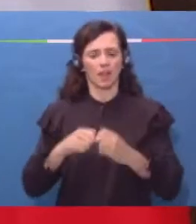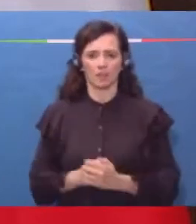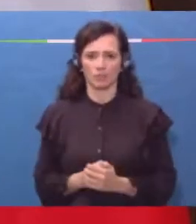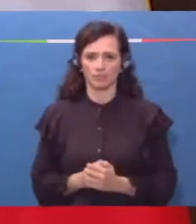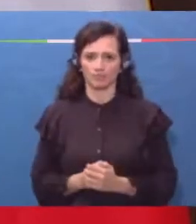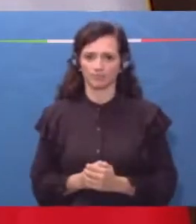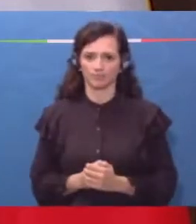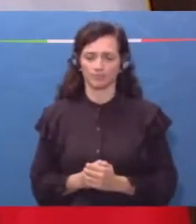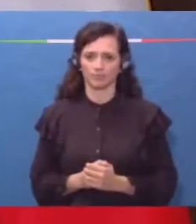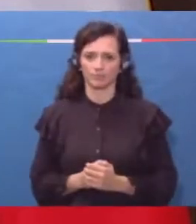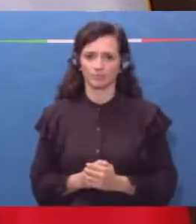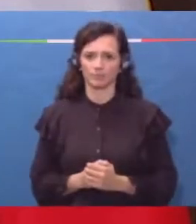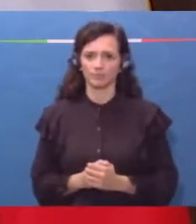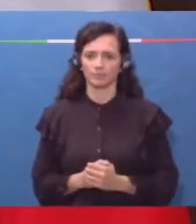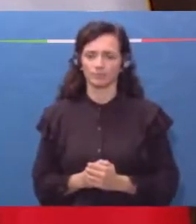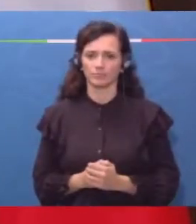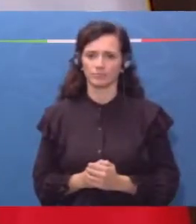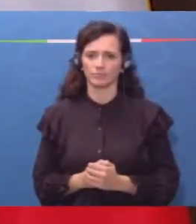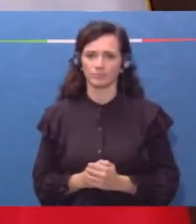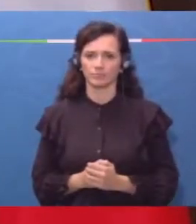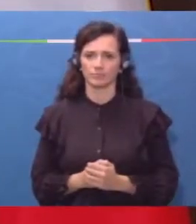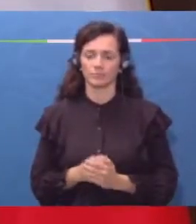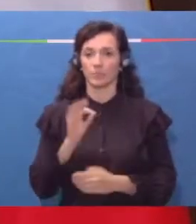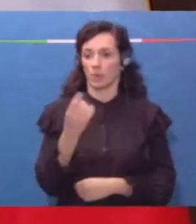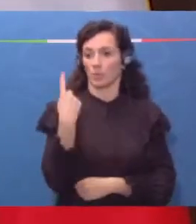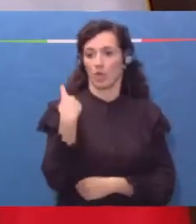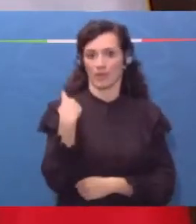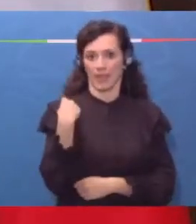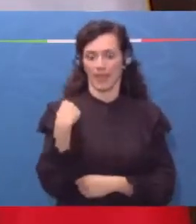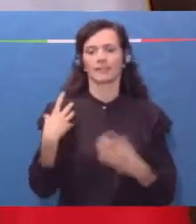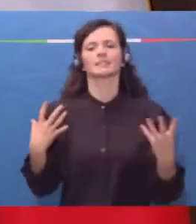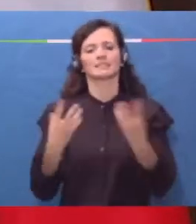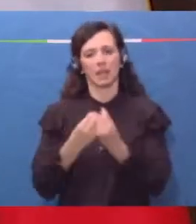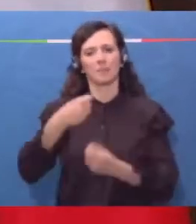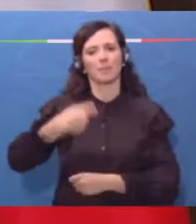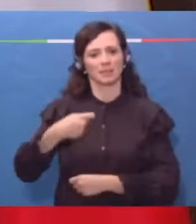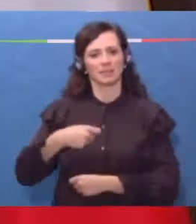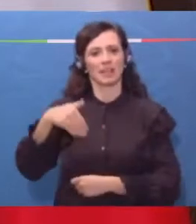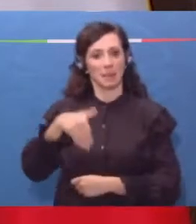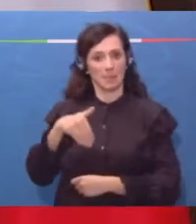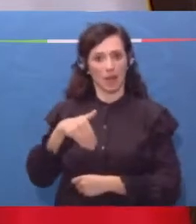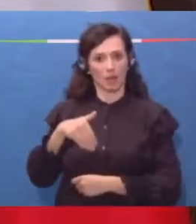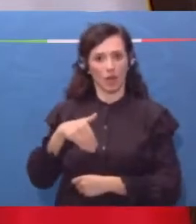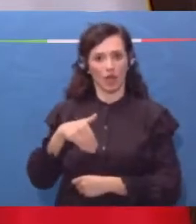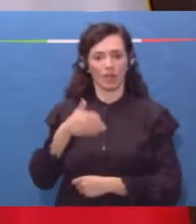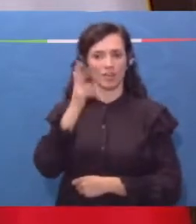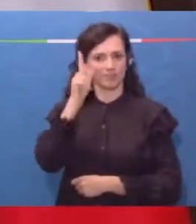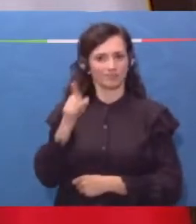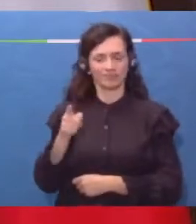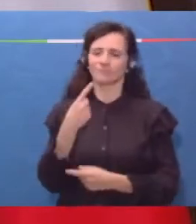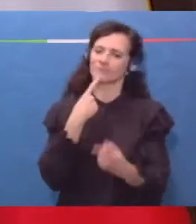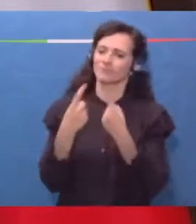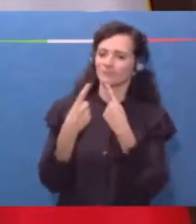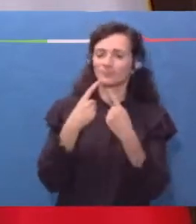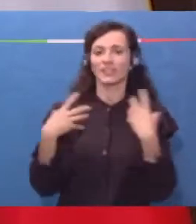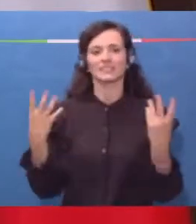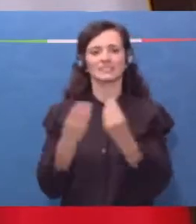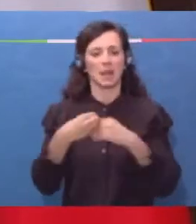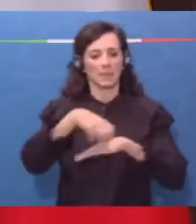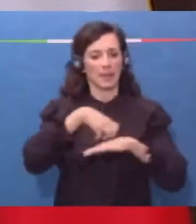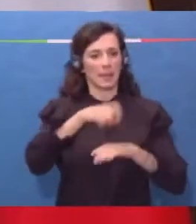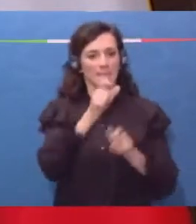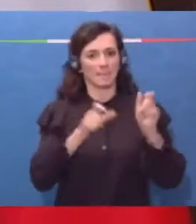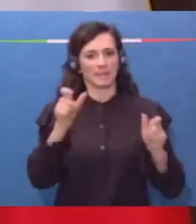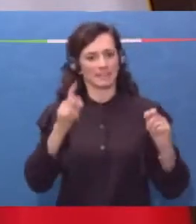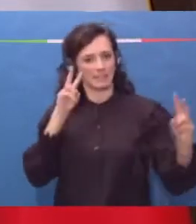Come abbiamo detto anche ieri e come abbiamo discusso con il Presidente Macron e con i nostri ministri negli incontri,